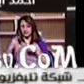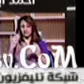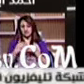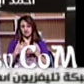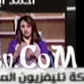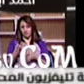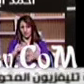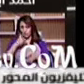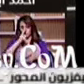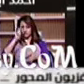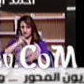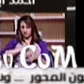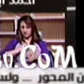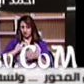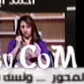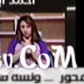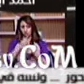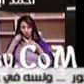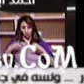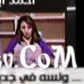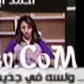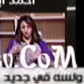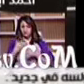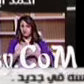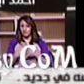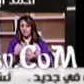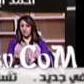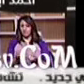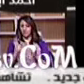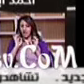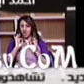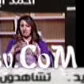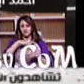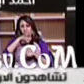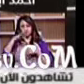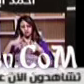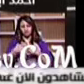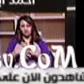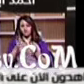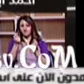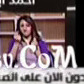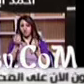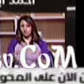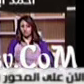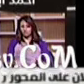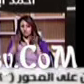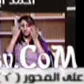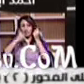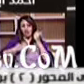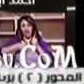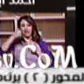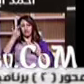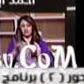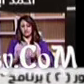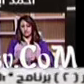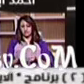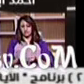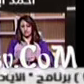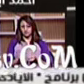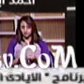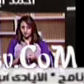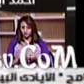يعني بدل ما احنا يعني بدل ما احنا ندفع الاقتصاد من سنه ومن سنتين من ساعه من بعد الثوره